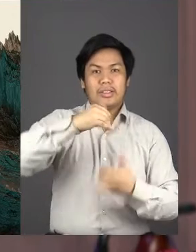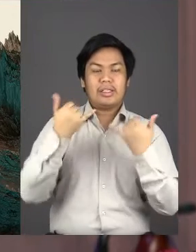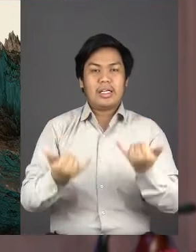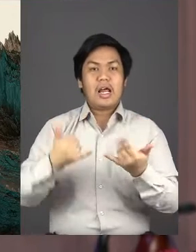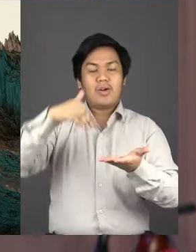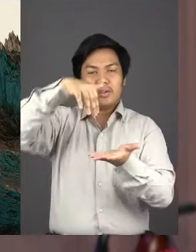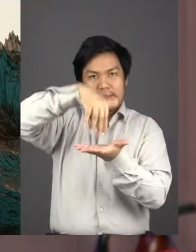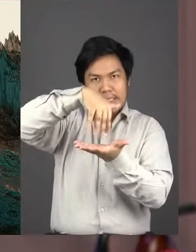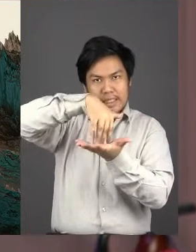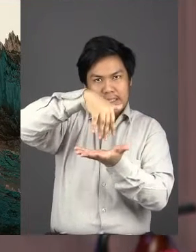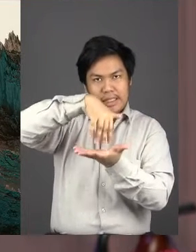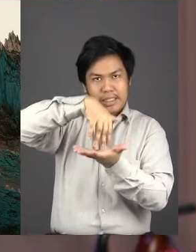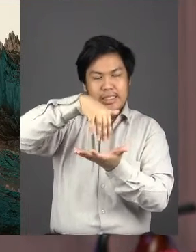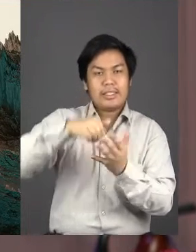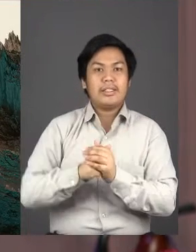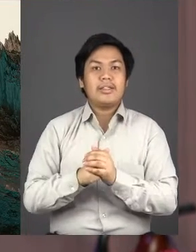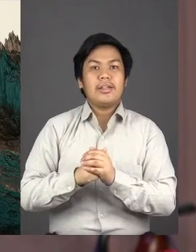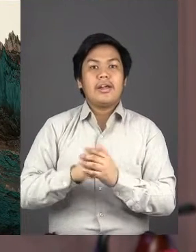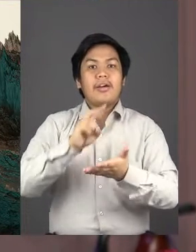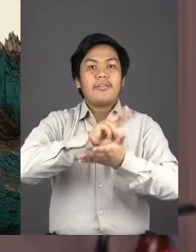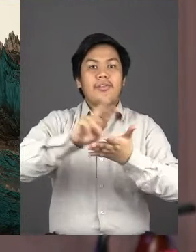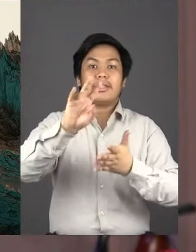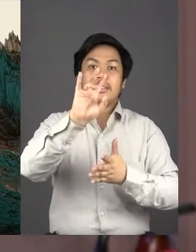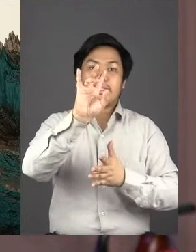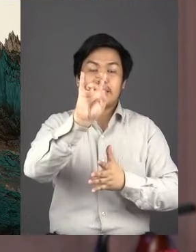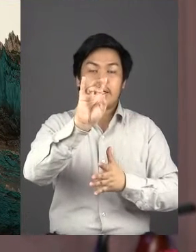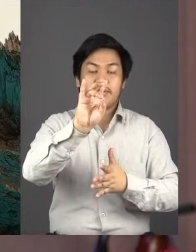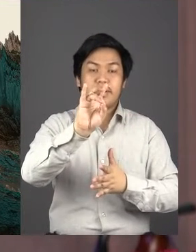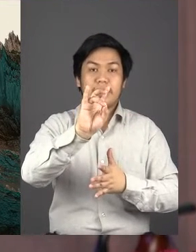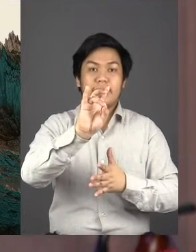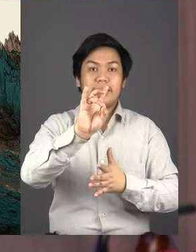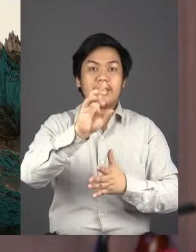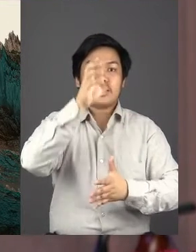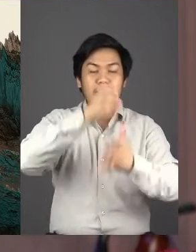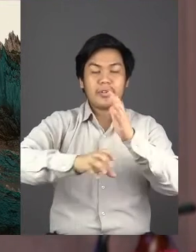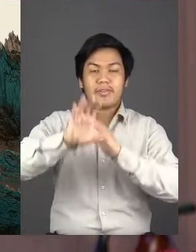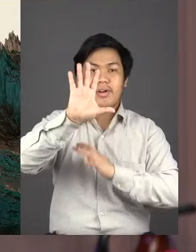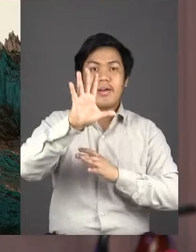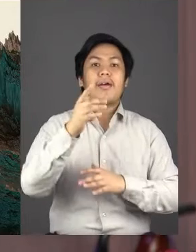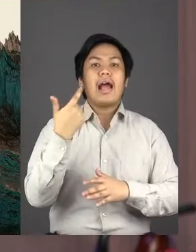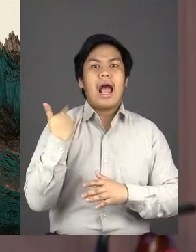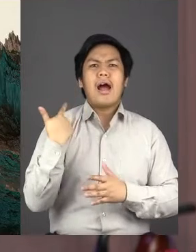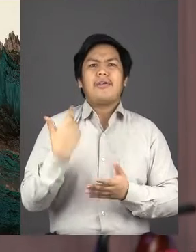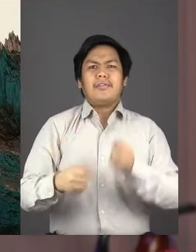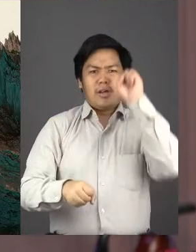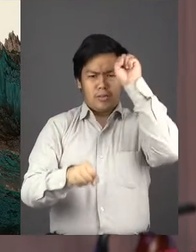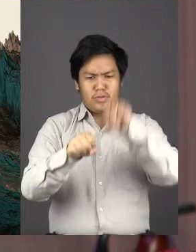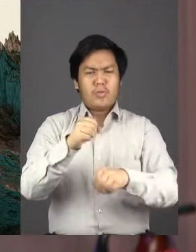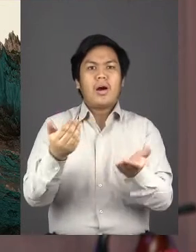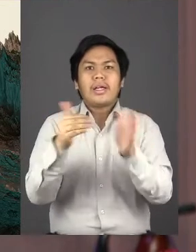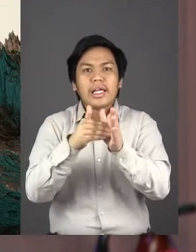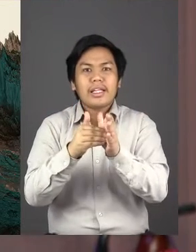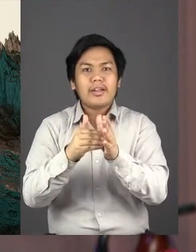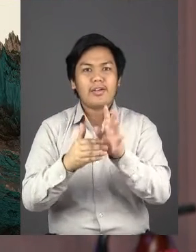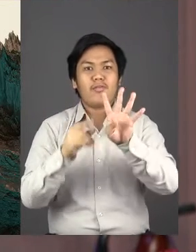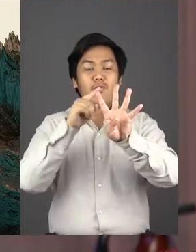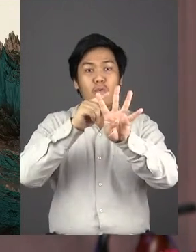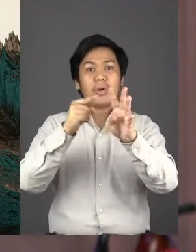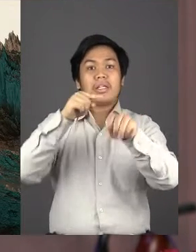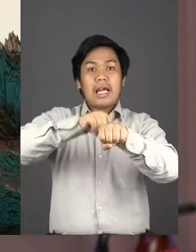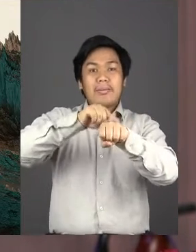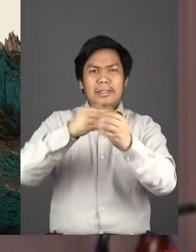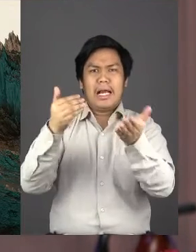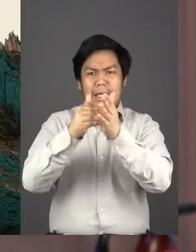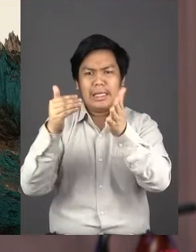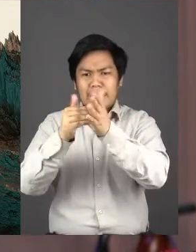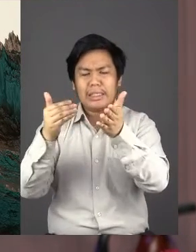ngayong hapong ito. Sa verse 7 po ng chapter 5, meron po ulit, therefore. Therefore,